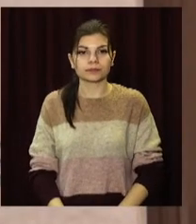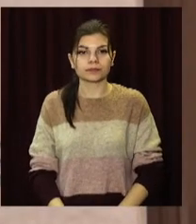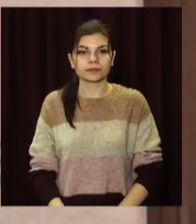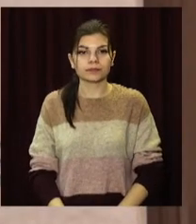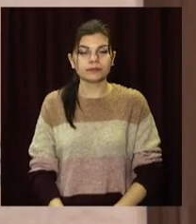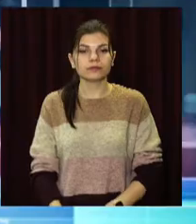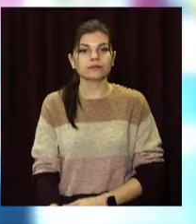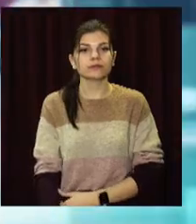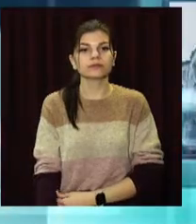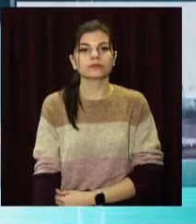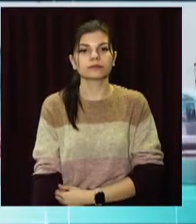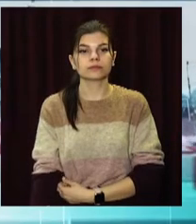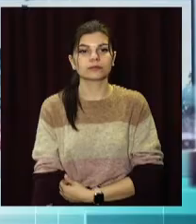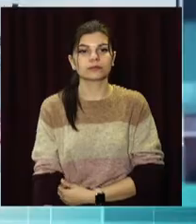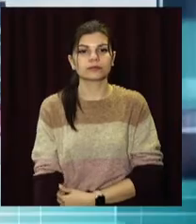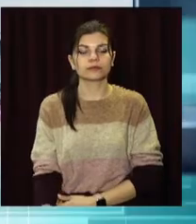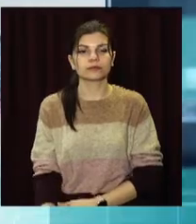«Відкритий».